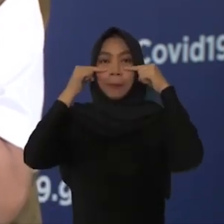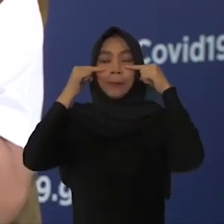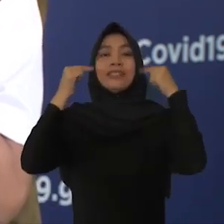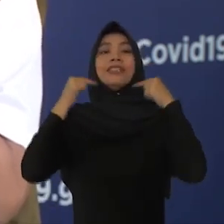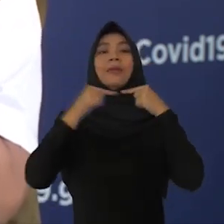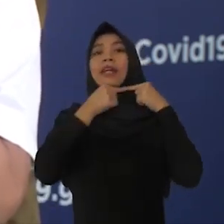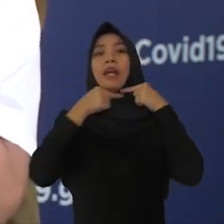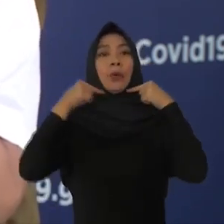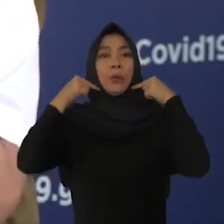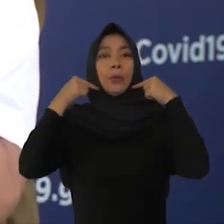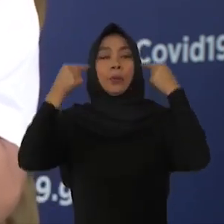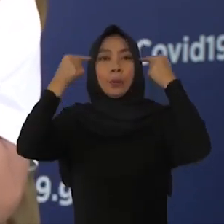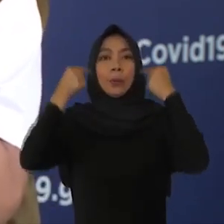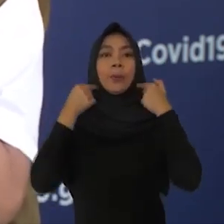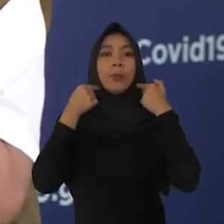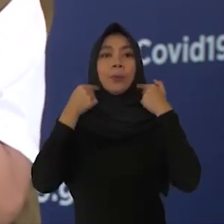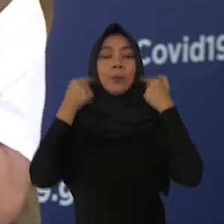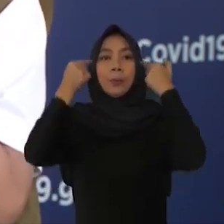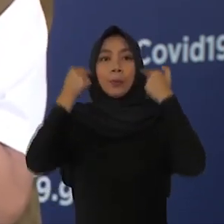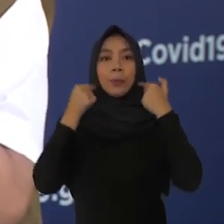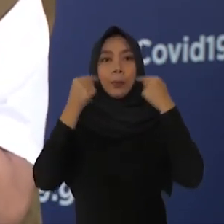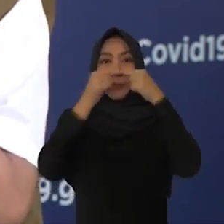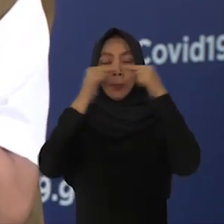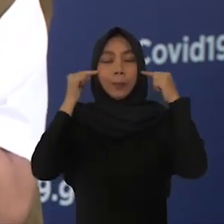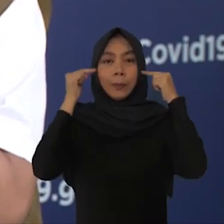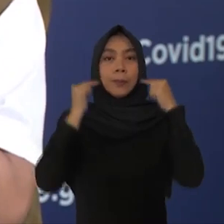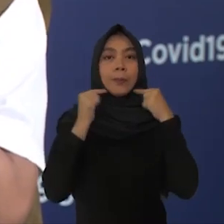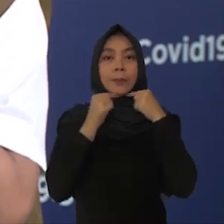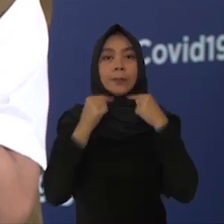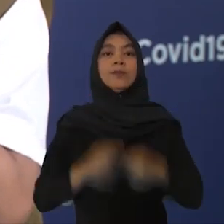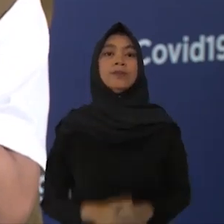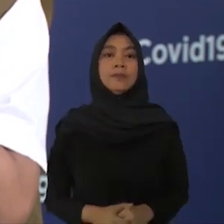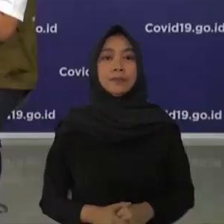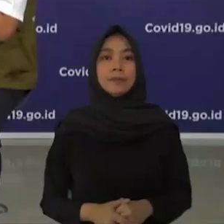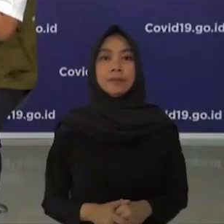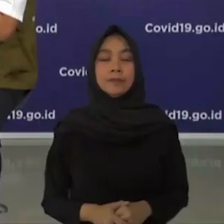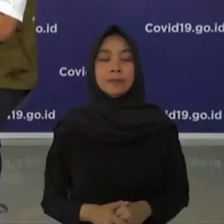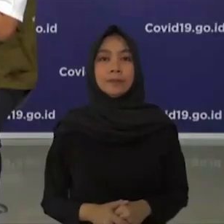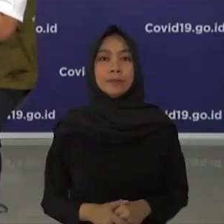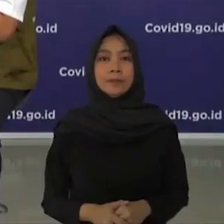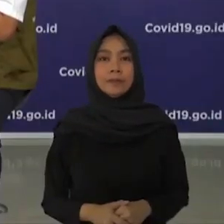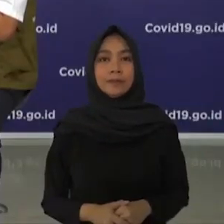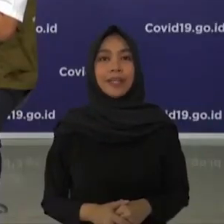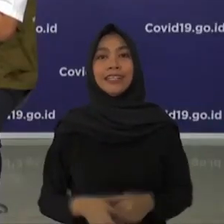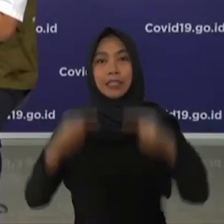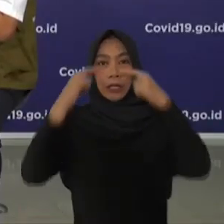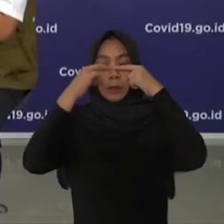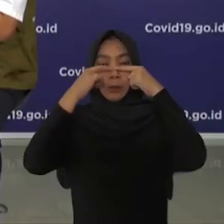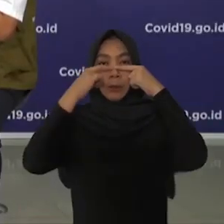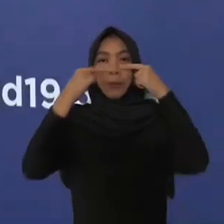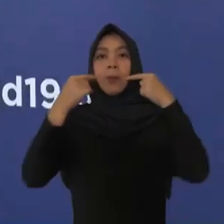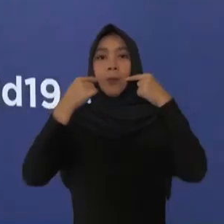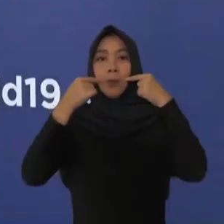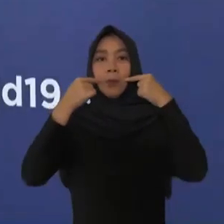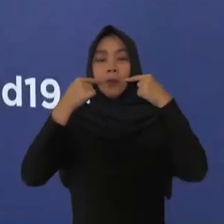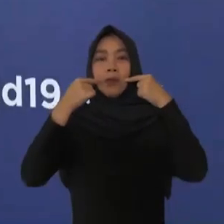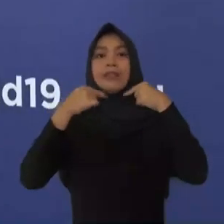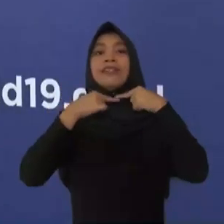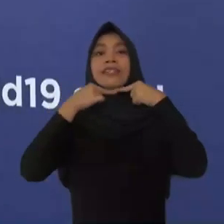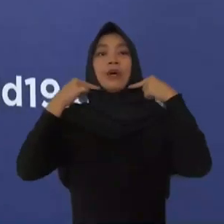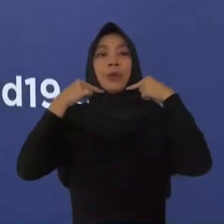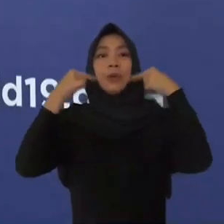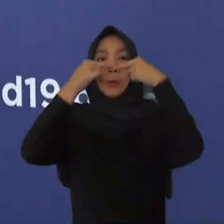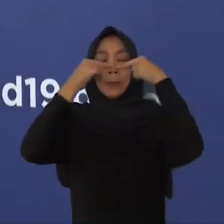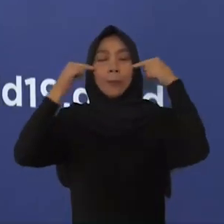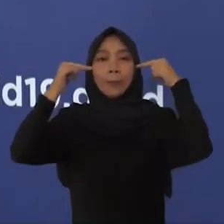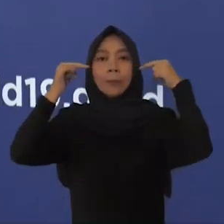dagu dan nutup ke pipi. Iya. Sudah. Nah ini ya bahwa hidung, mulut, dagu sampai